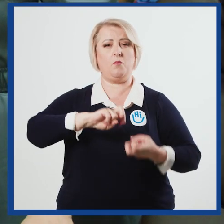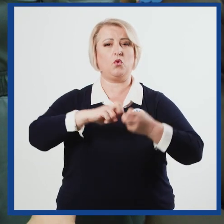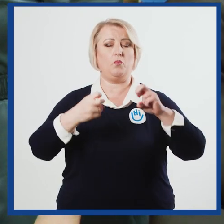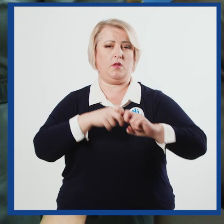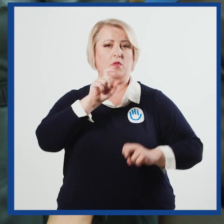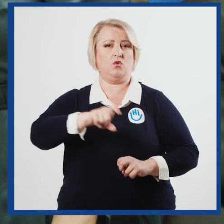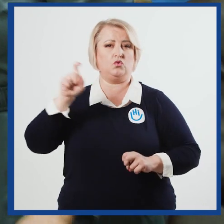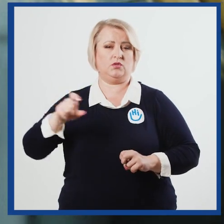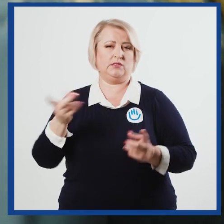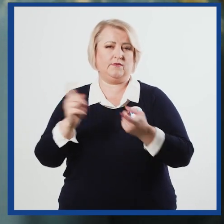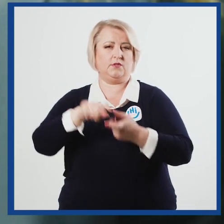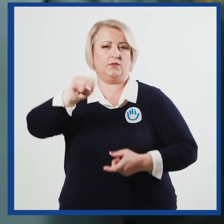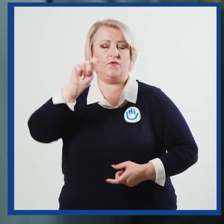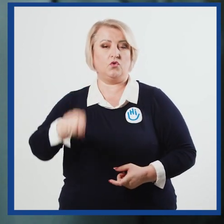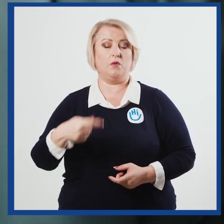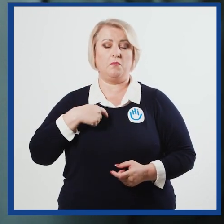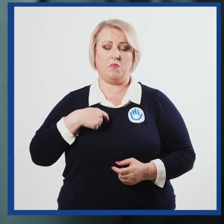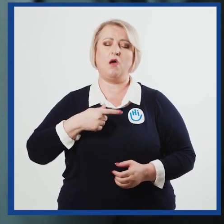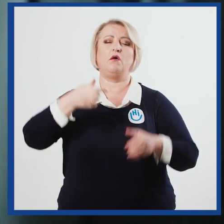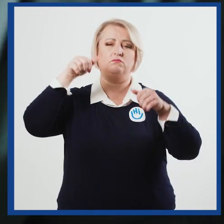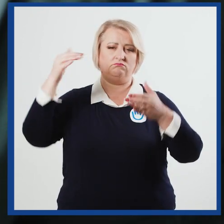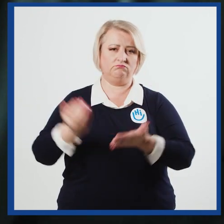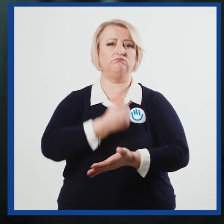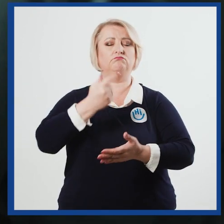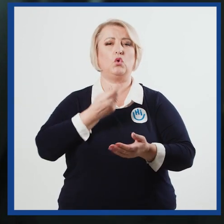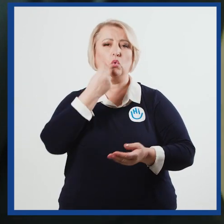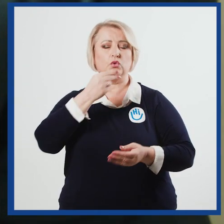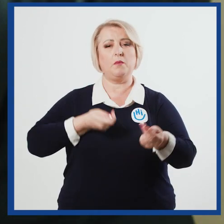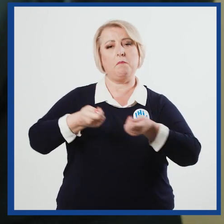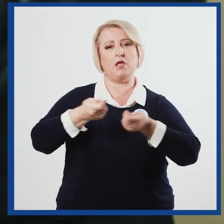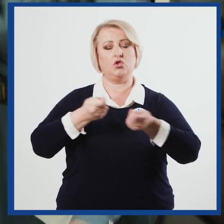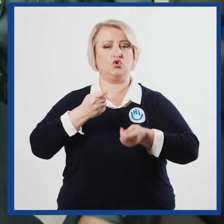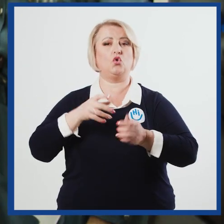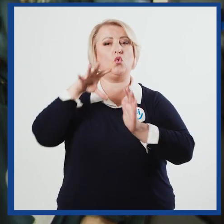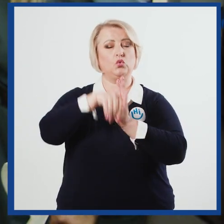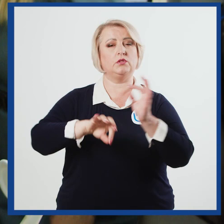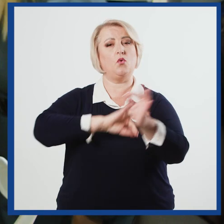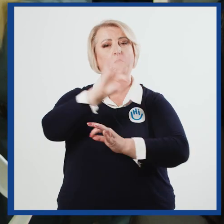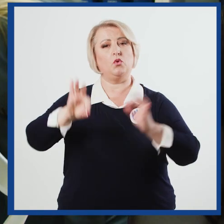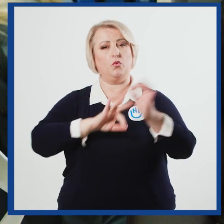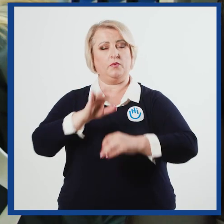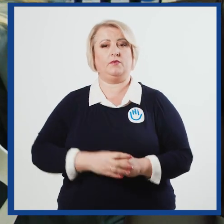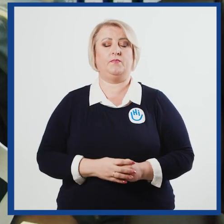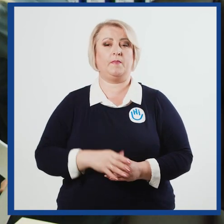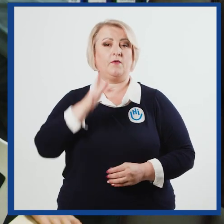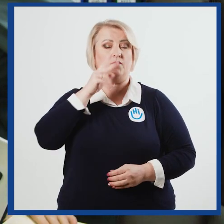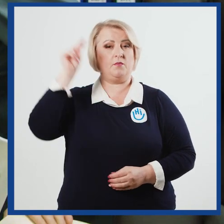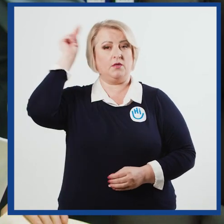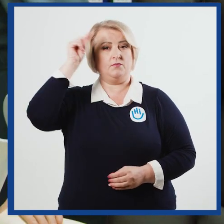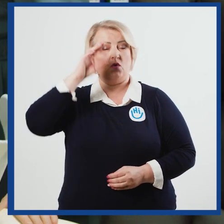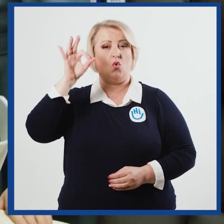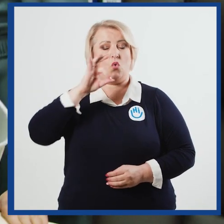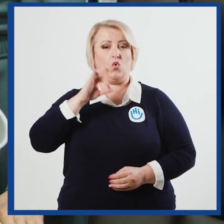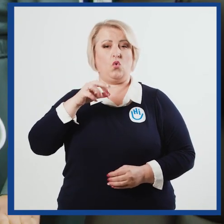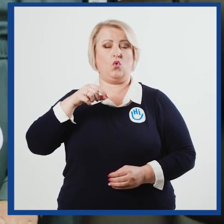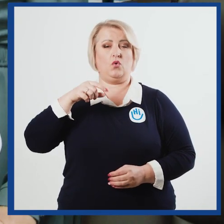managementul inclusiv al proiectelor. Elementele din cadrul instruirii cu referire la ghidul IASC și suportul umanitar inclusiv, ca asociație noi